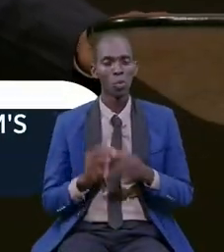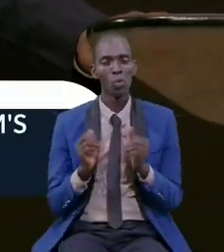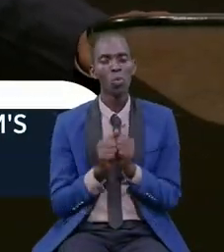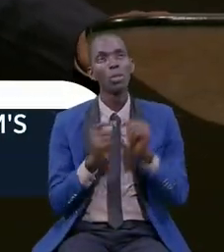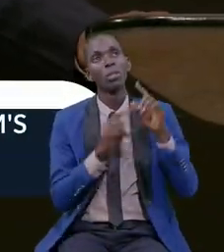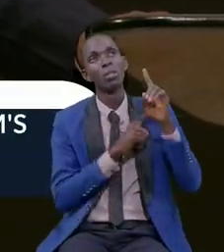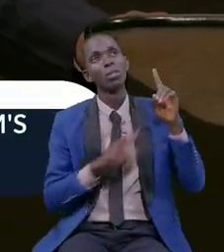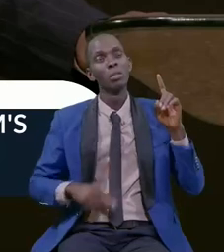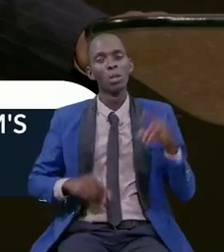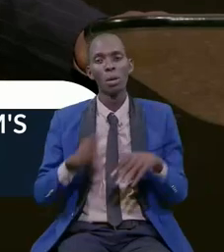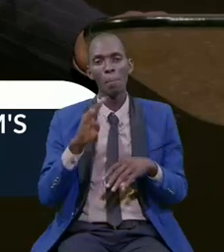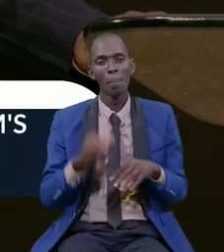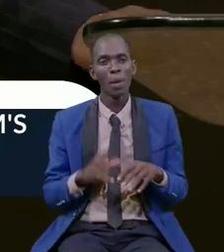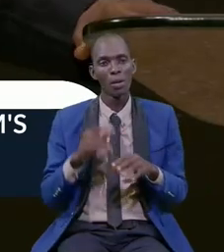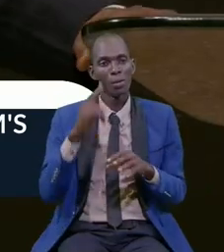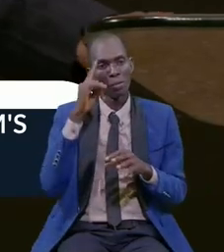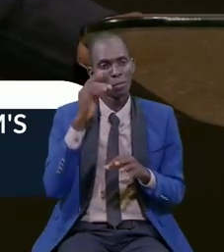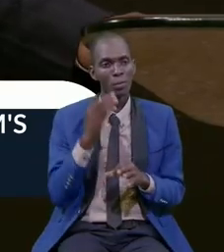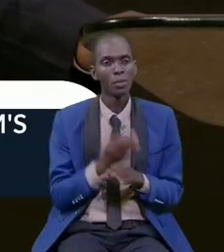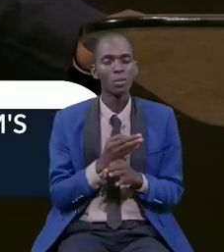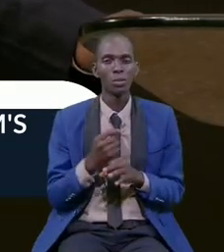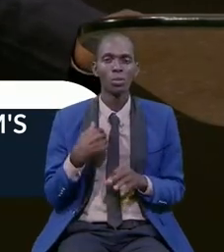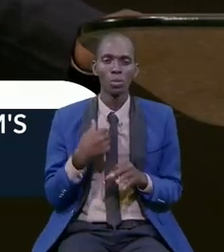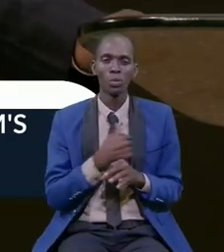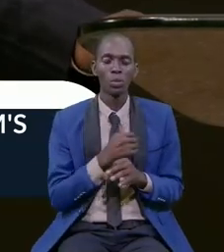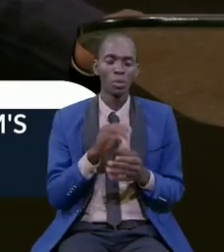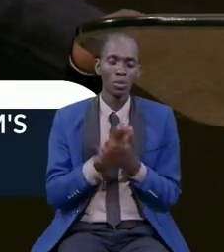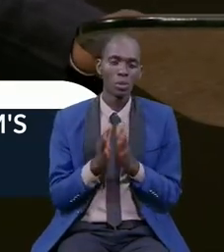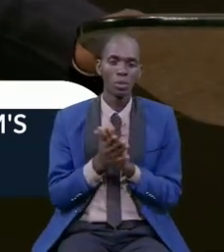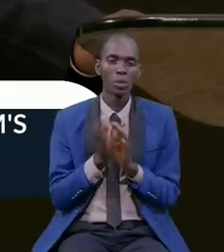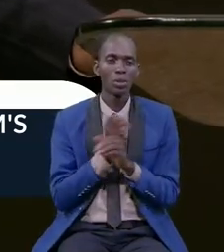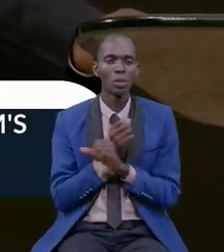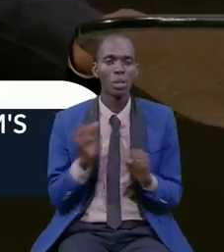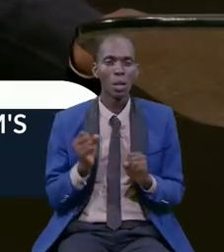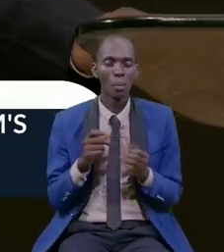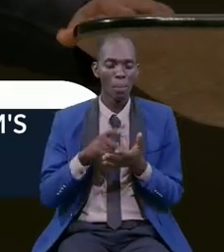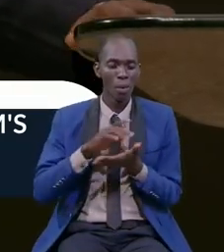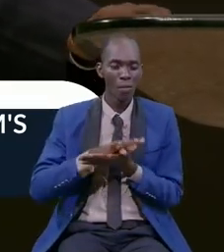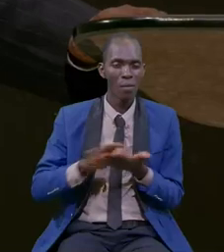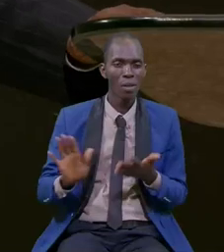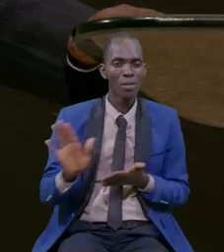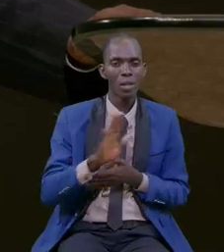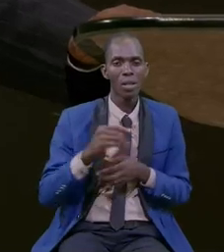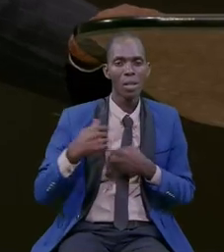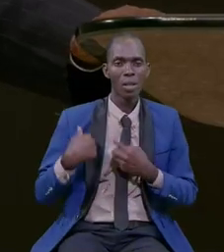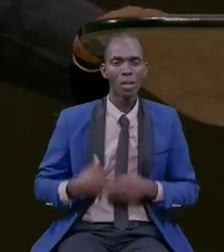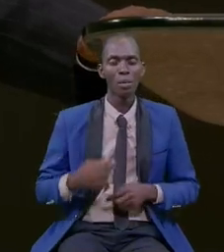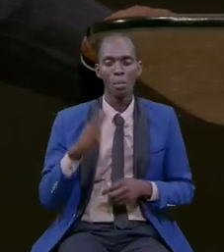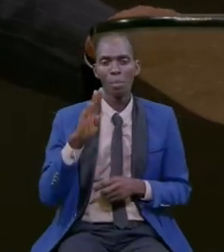par la foi vous grandissez par la foi vous êtes sauvés par la foi purifiant leur cœur par la foi